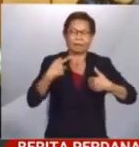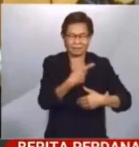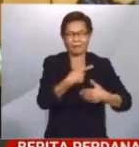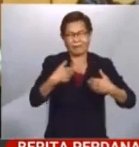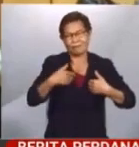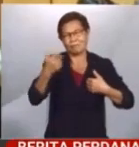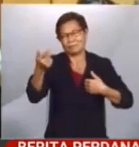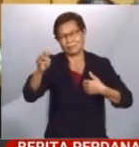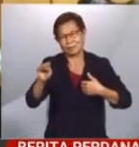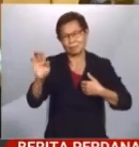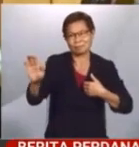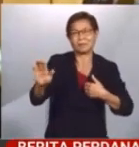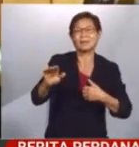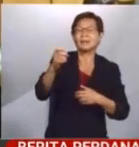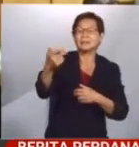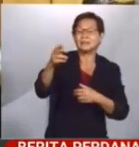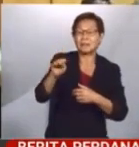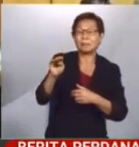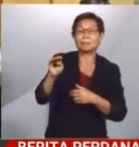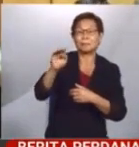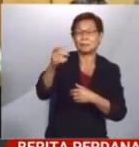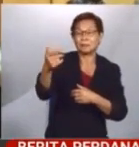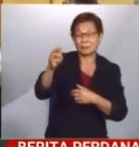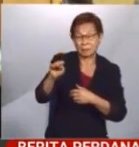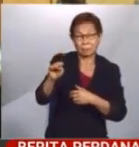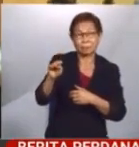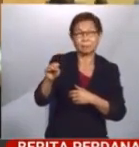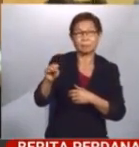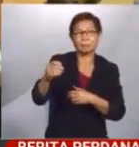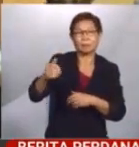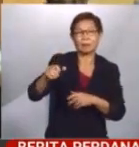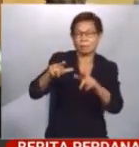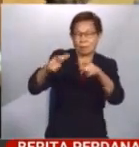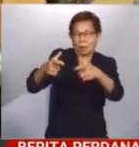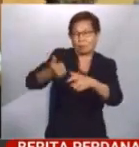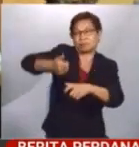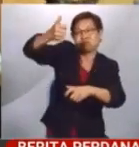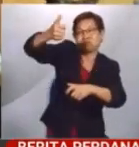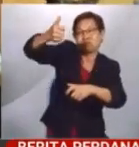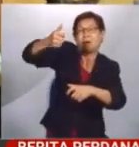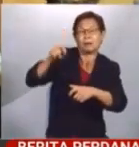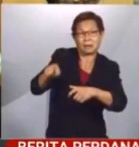kan, yang akan menjadi satu badan induk yang akan